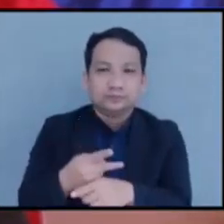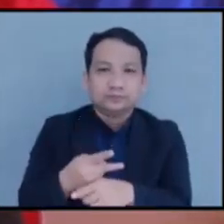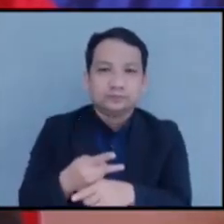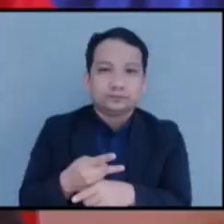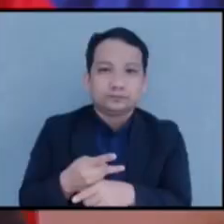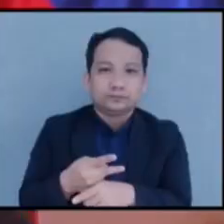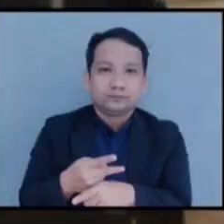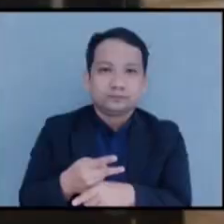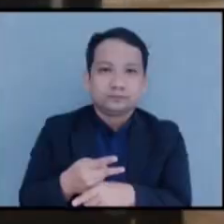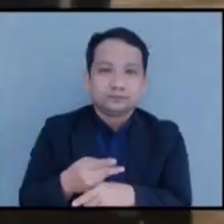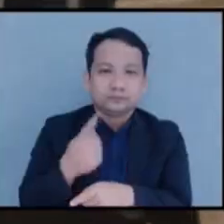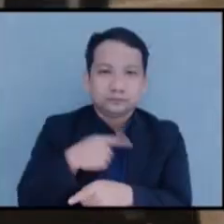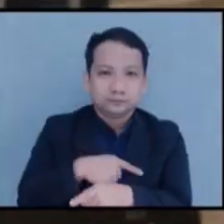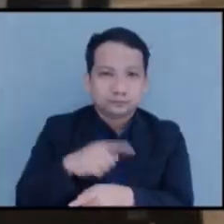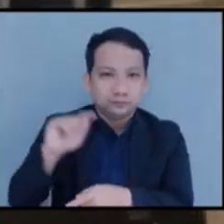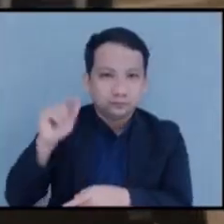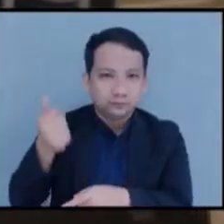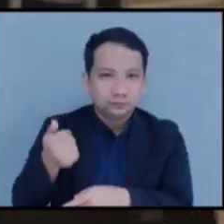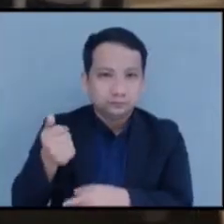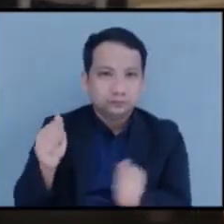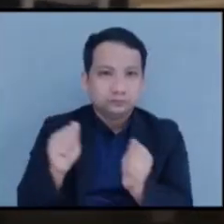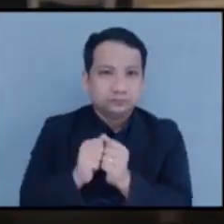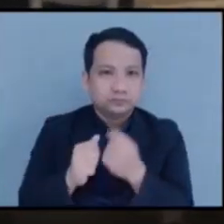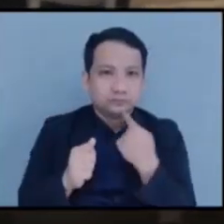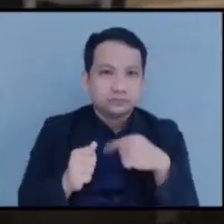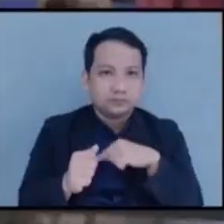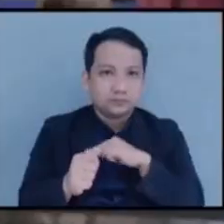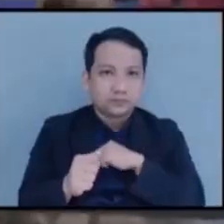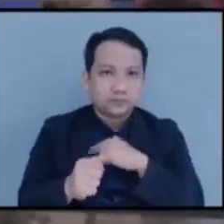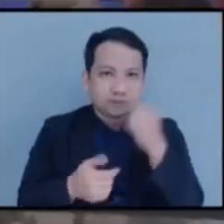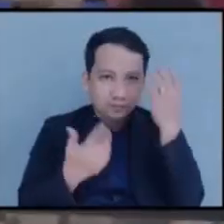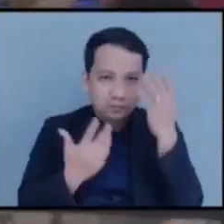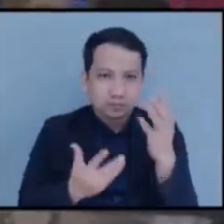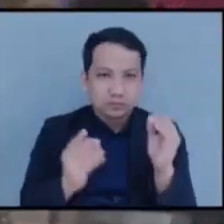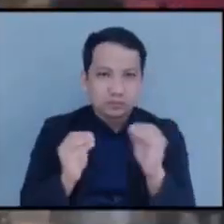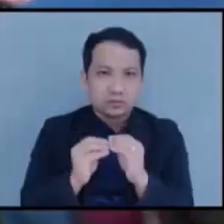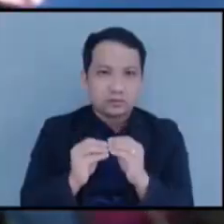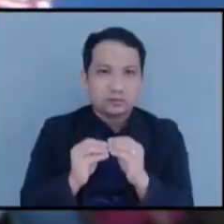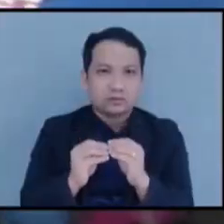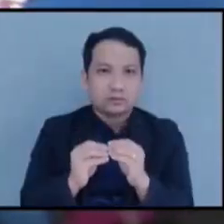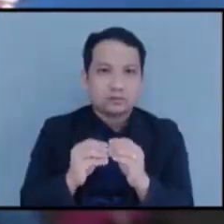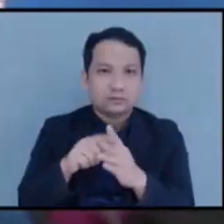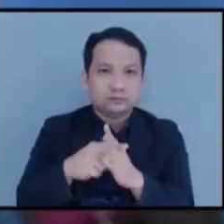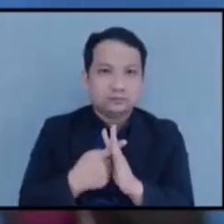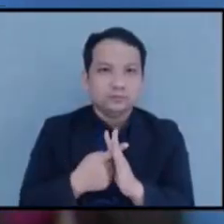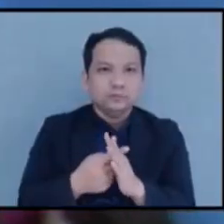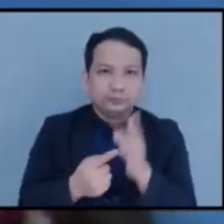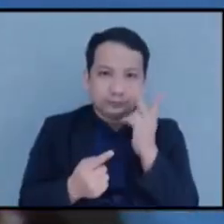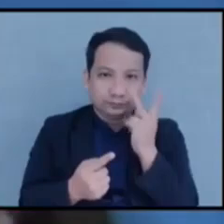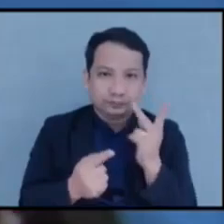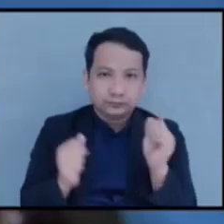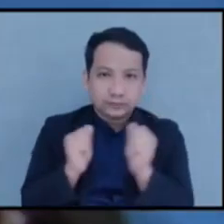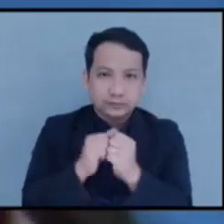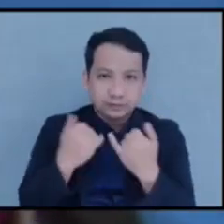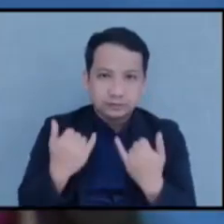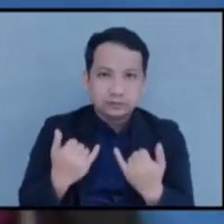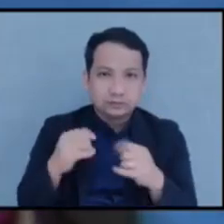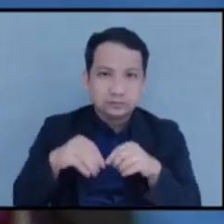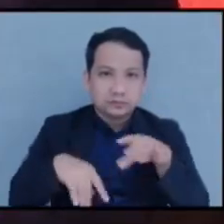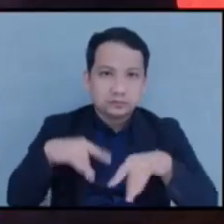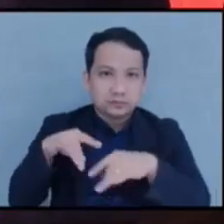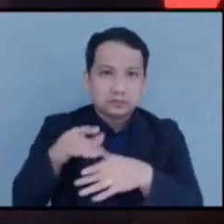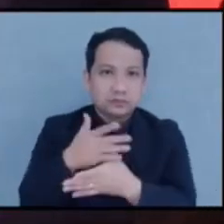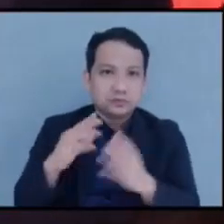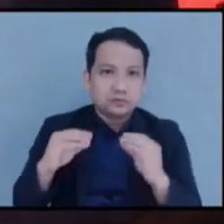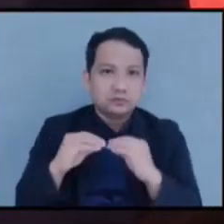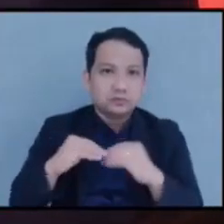whether it's insurance, whether it's a virtual payment account. So we'll start to see what their needs are, then continue to add more offerings for